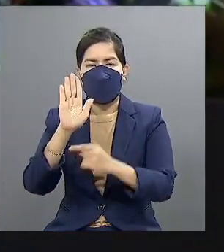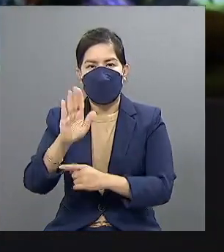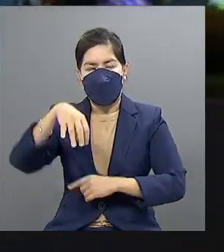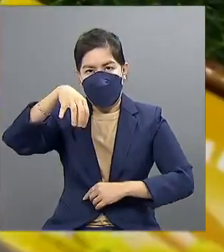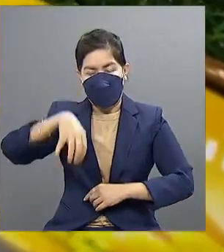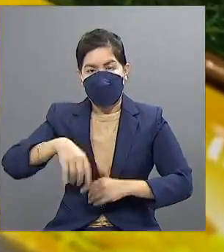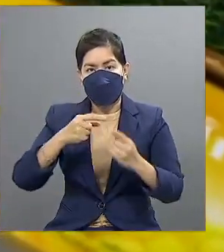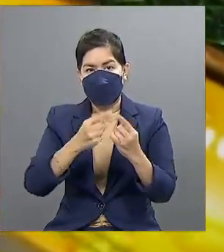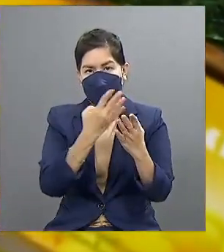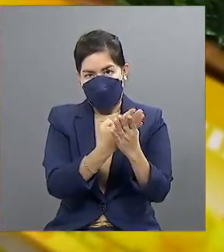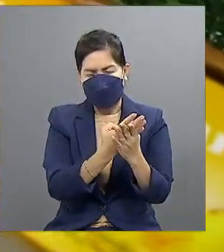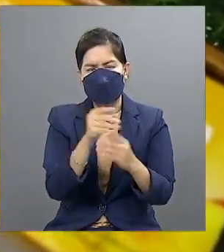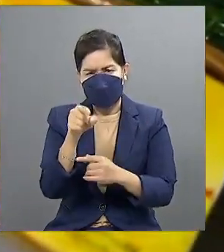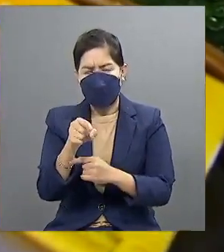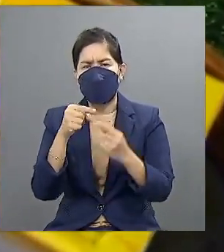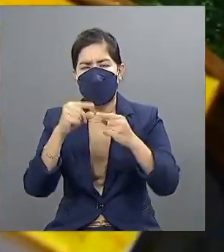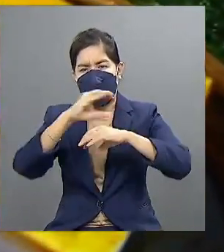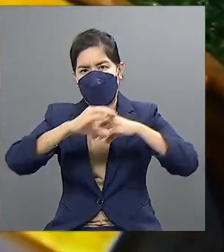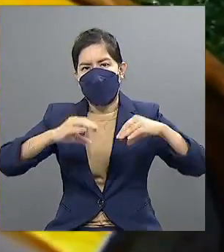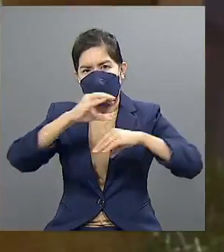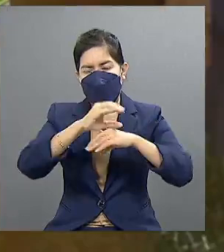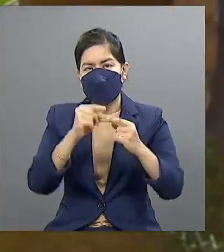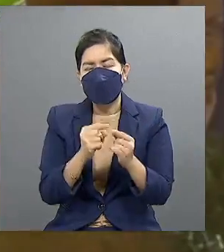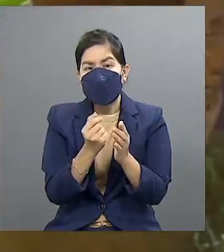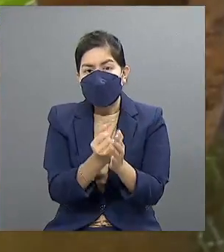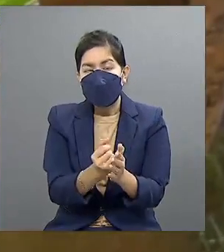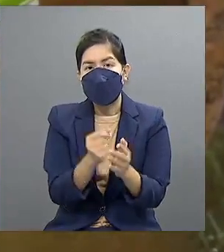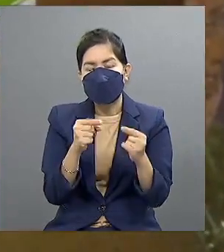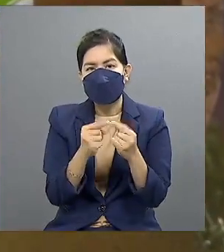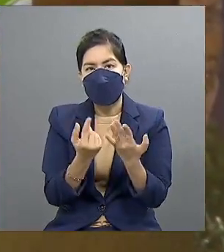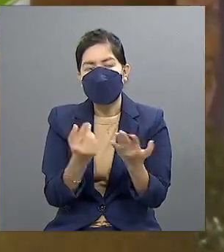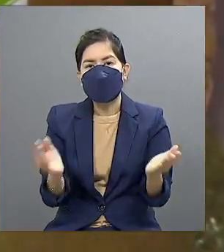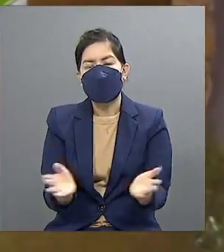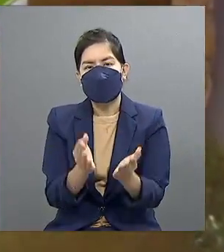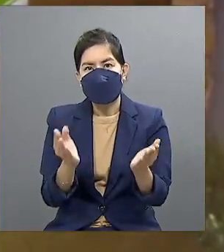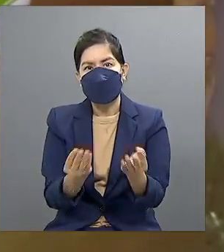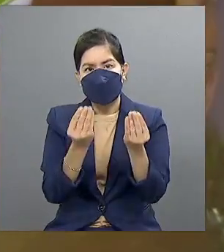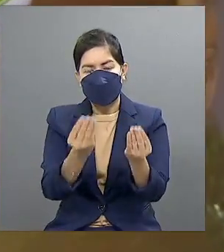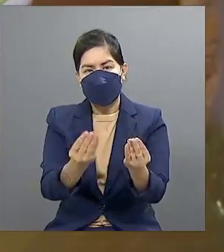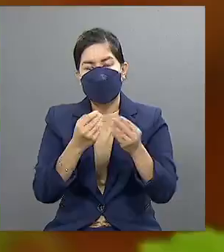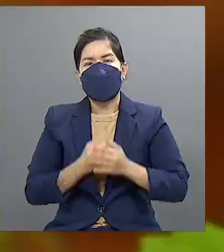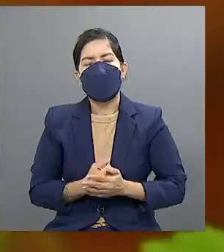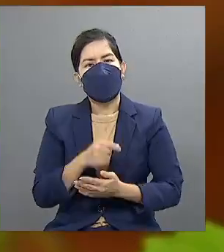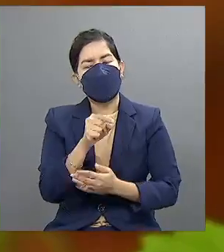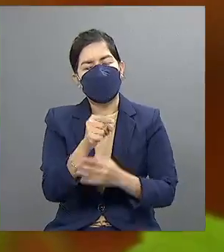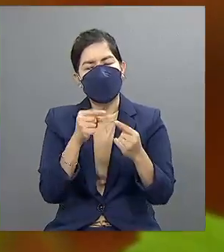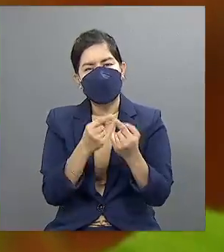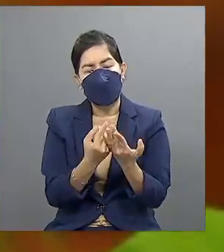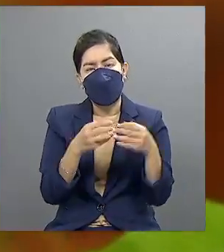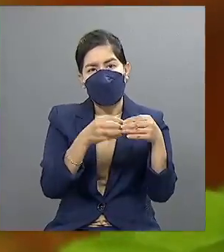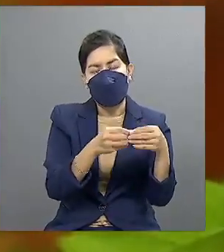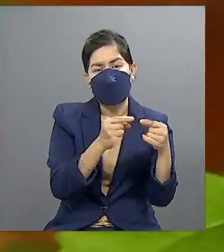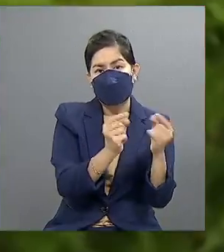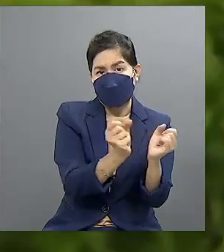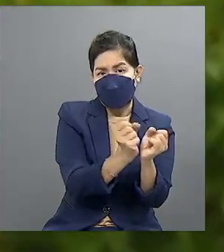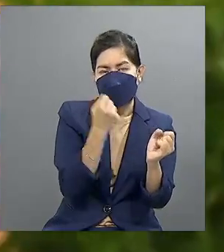โยชน์กับคนในจังหวัดตราดได้อย่างเป็นรูปธรรมจะเห็นได้จากการเกิดสังคมแห่งการแบ่งปันซึ่งเรือนจำจังหวัดตรา